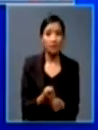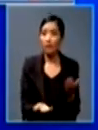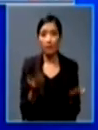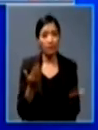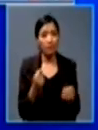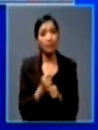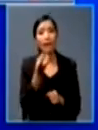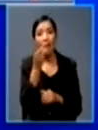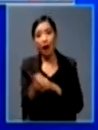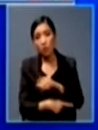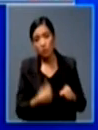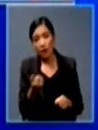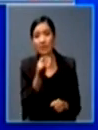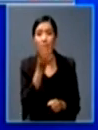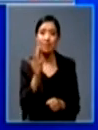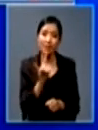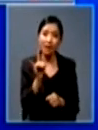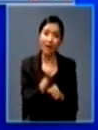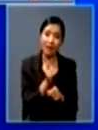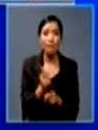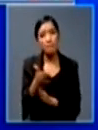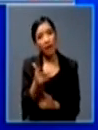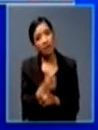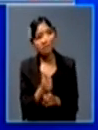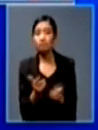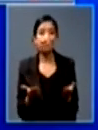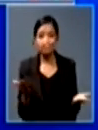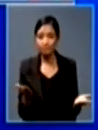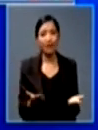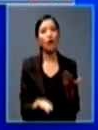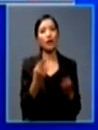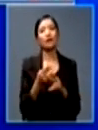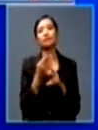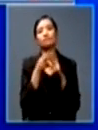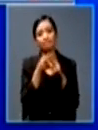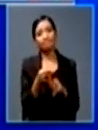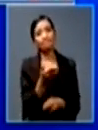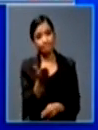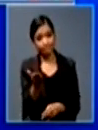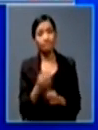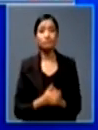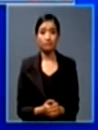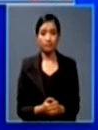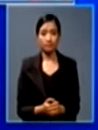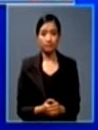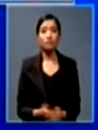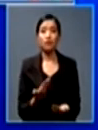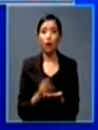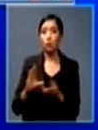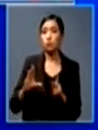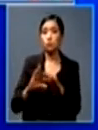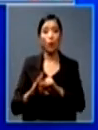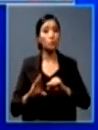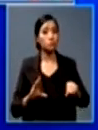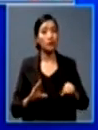ได้นะฮะทำนาข้าวก็ได้ทำปศุสัตว์ก็ได้เลี้ยงปลาเลี้ยงอะไรก็สุดแท้แต่เกษตรกรนะครับแล้วก็สินเชื่อสนับสนุ